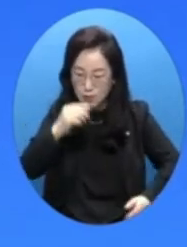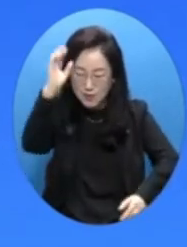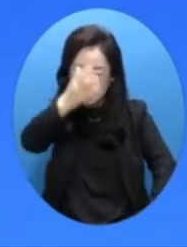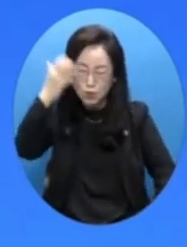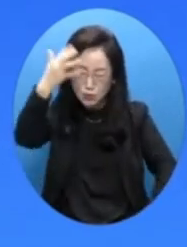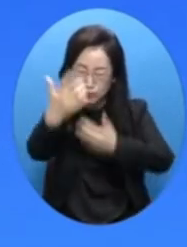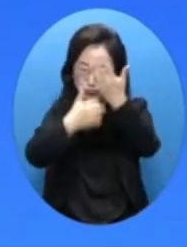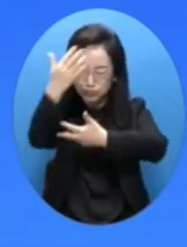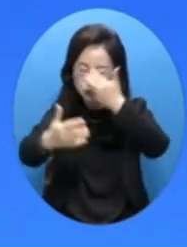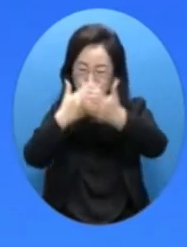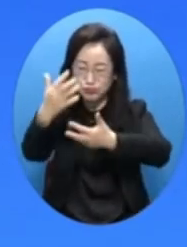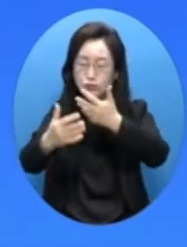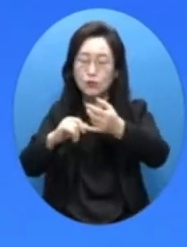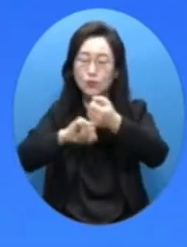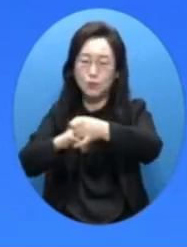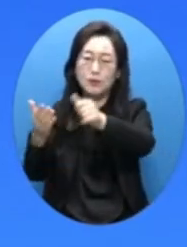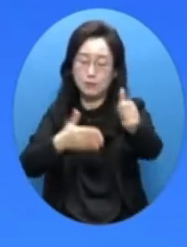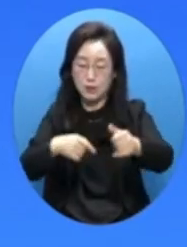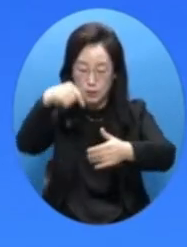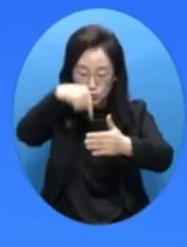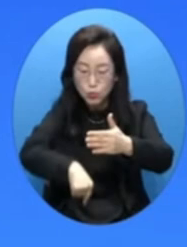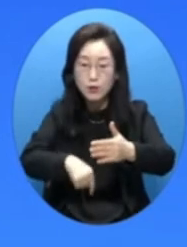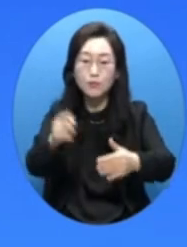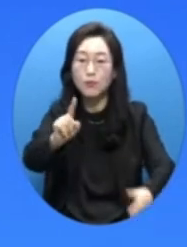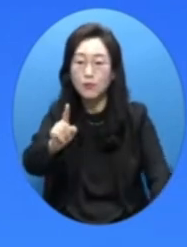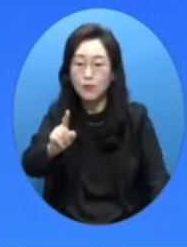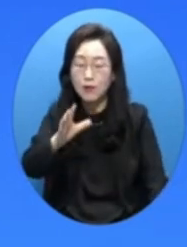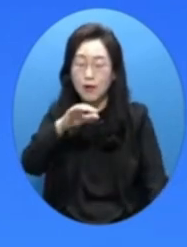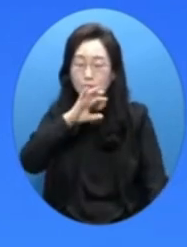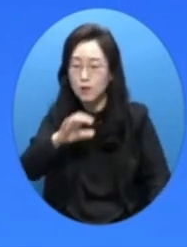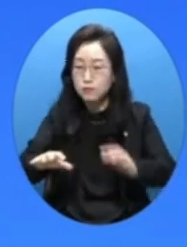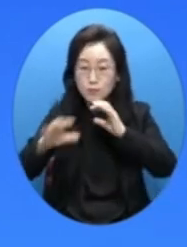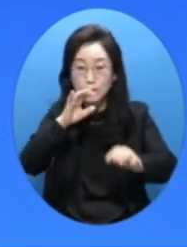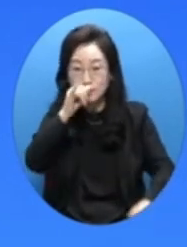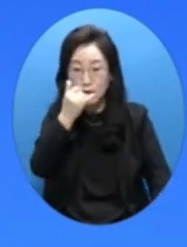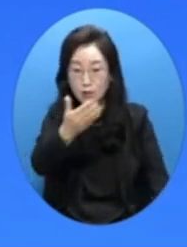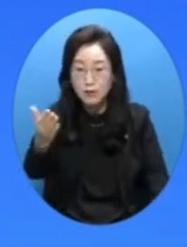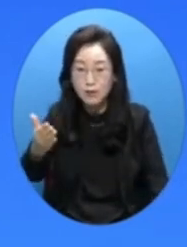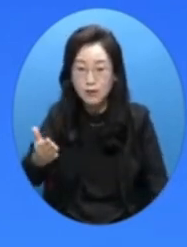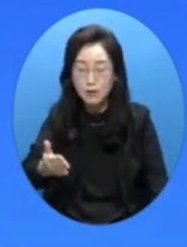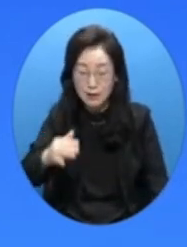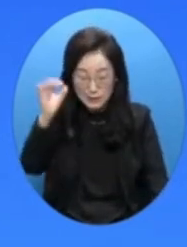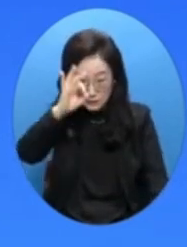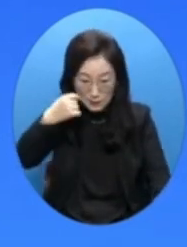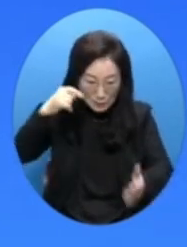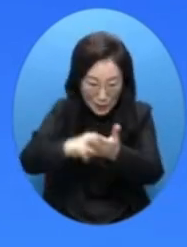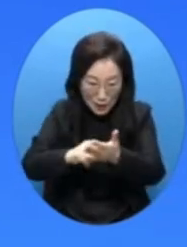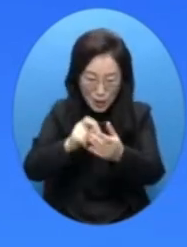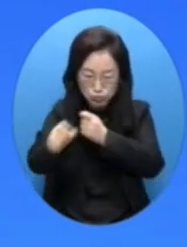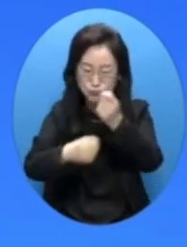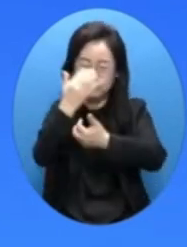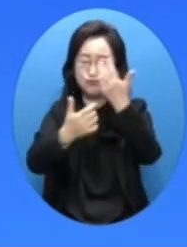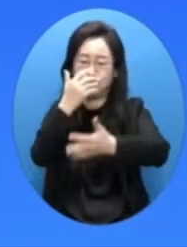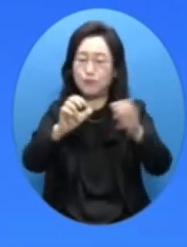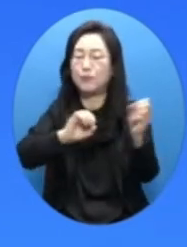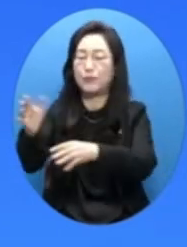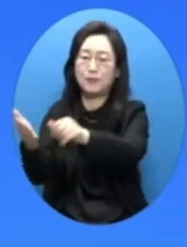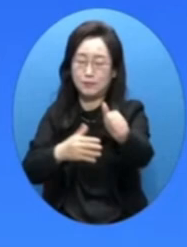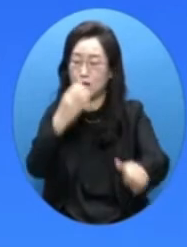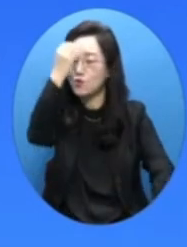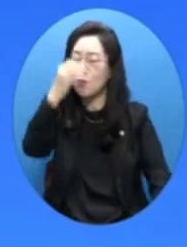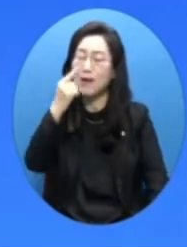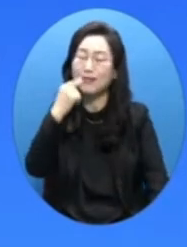것입니다 우리 마음으로 어떤 아가리 있습니까 원망과 불병이 아가 됐습니까 이걸 찾아내서 불살라 버려야 되는 것입니다